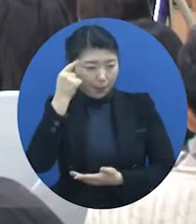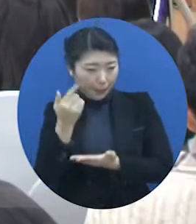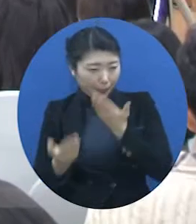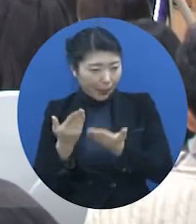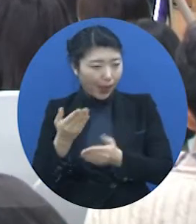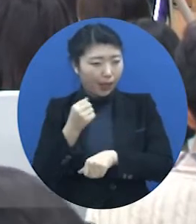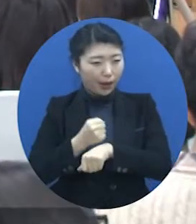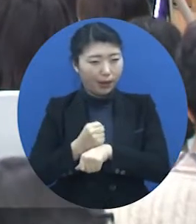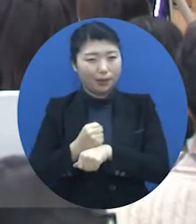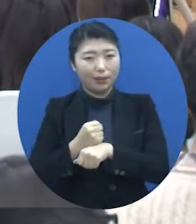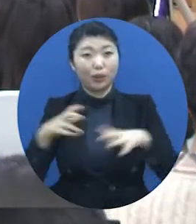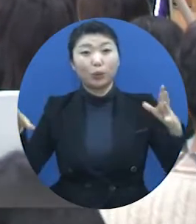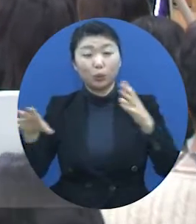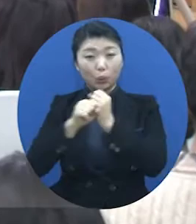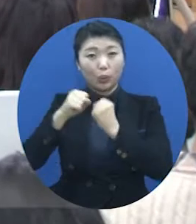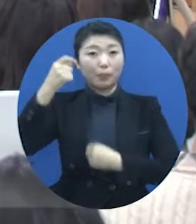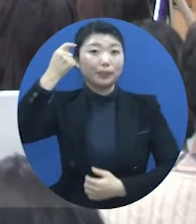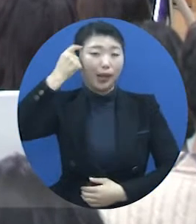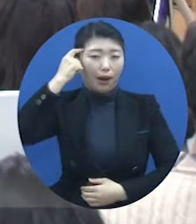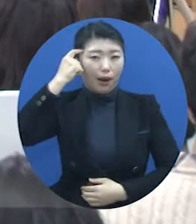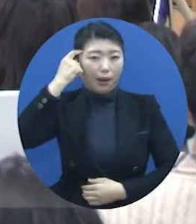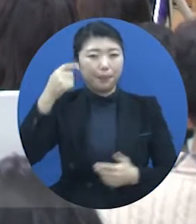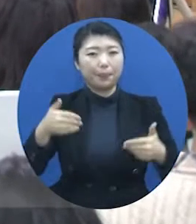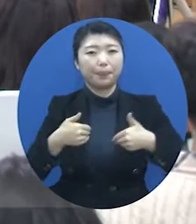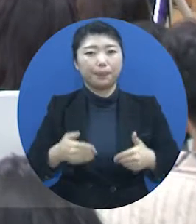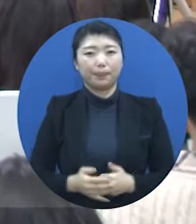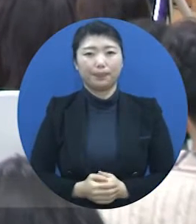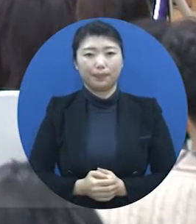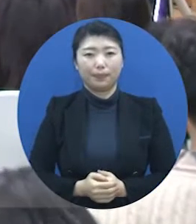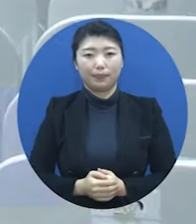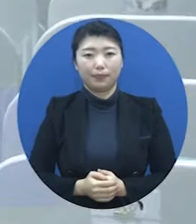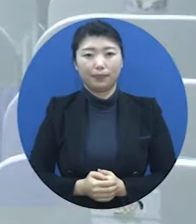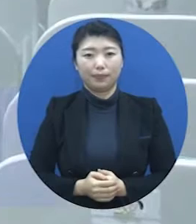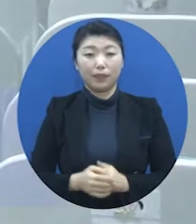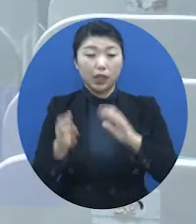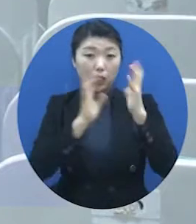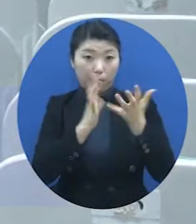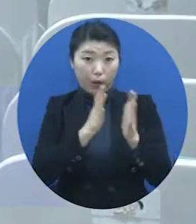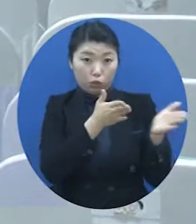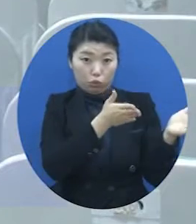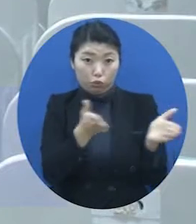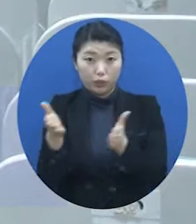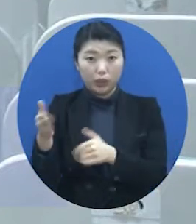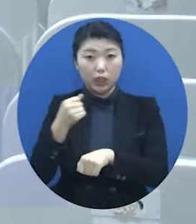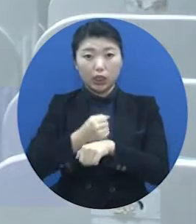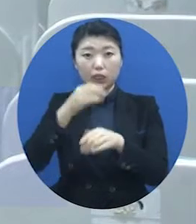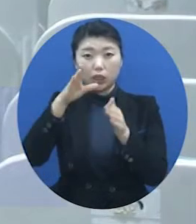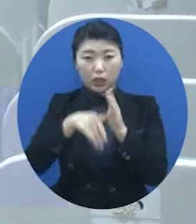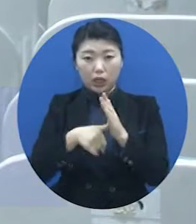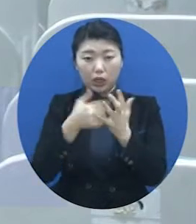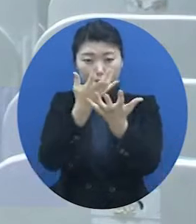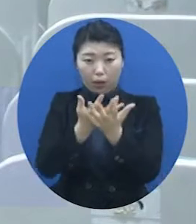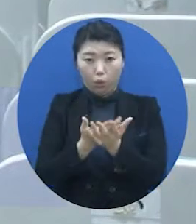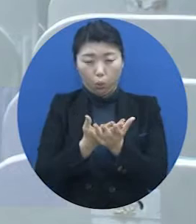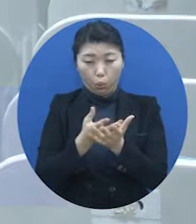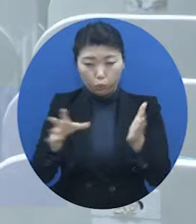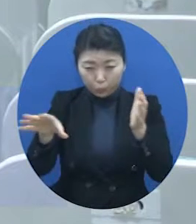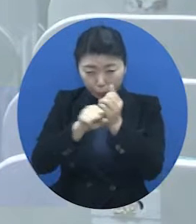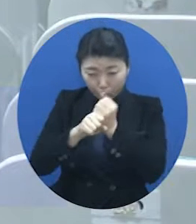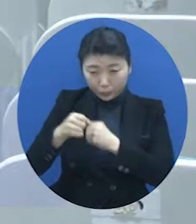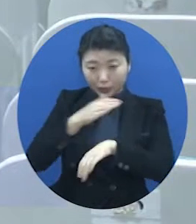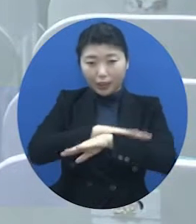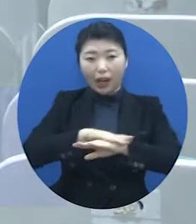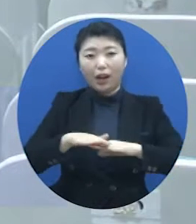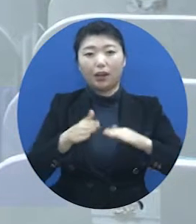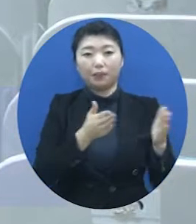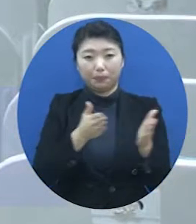빠르게 판단해야 하는 종합적인 사고력이 요구됩니다. 이 디베이트를 준비하면서 자료 수집을 잘할